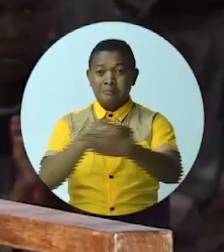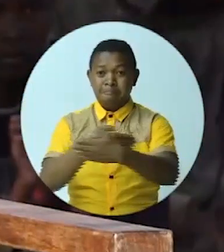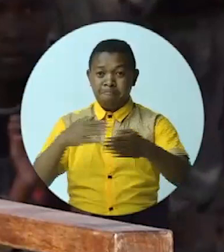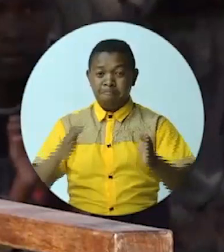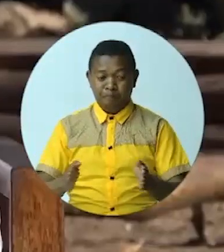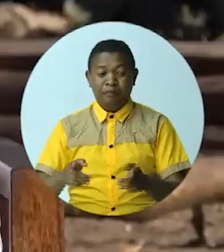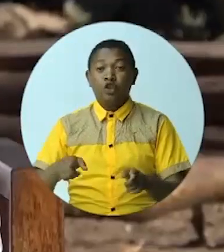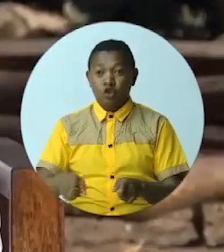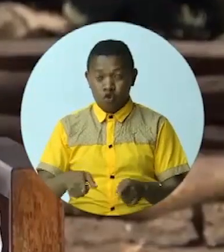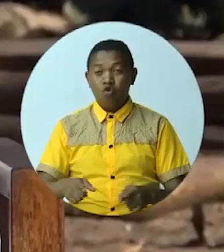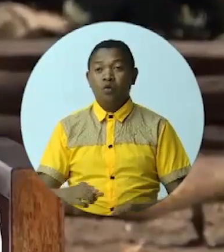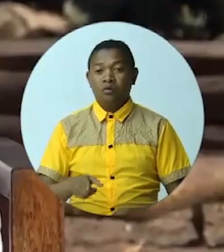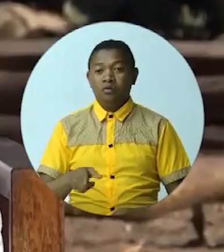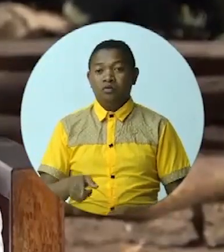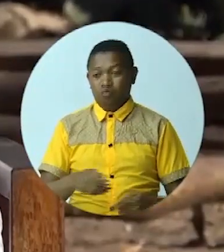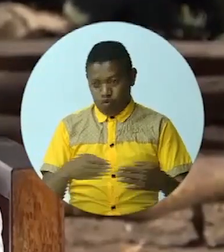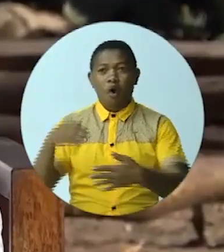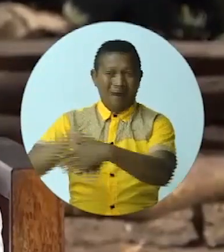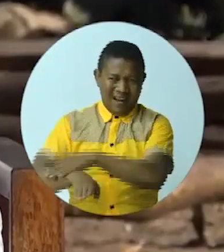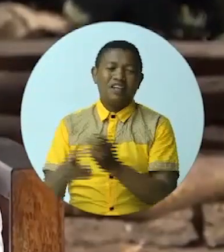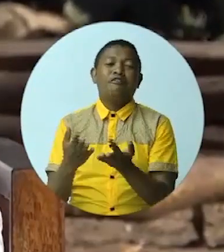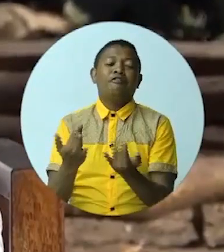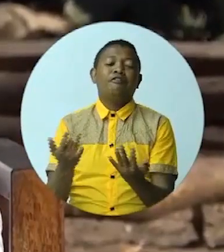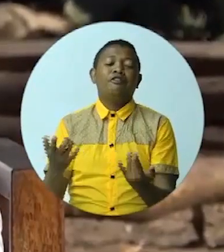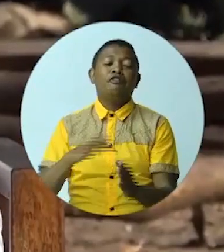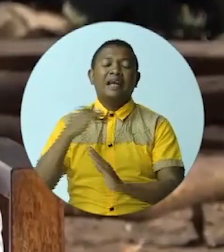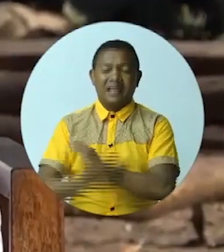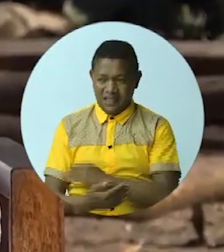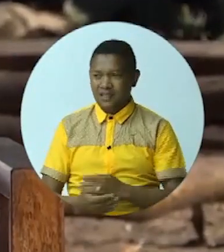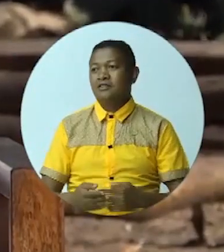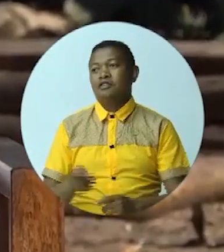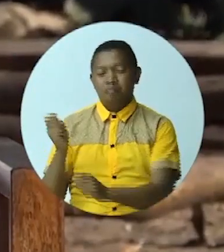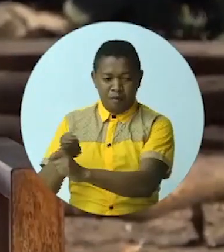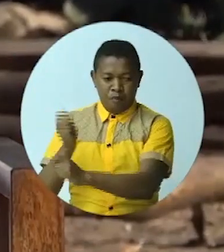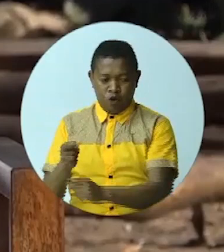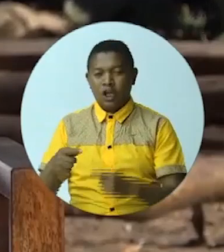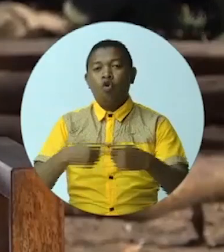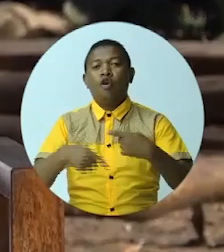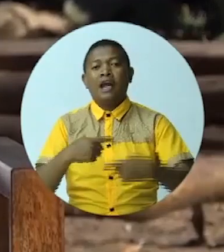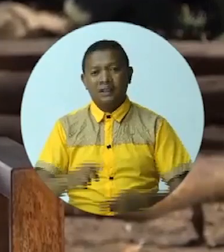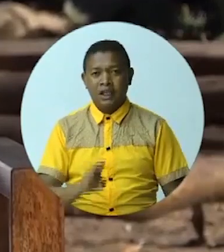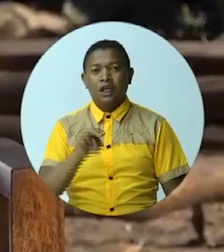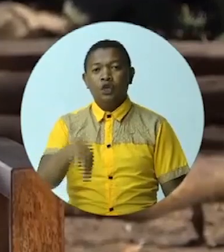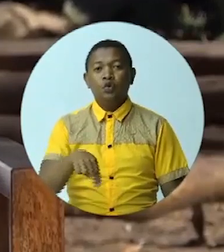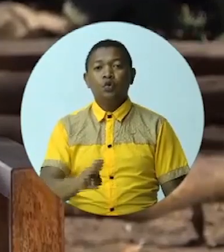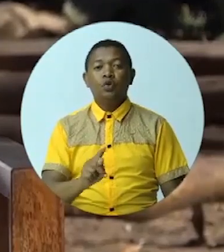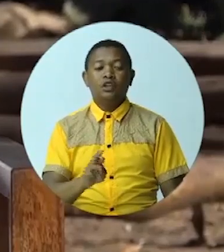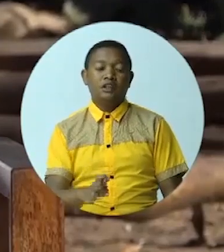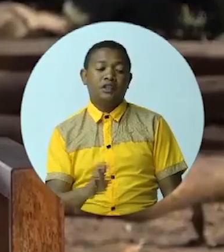eto Toliañaro no anaovantsika an'izany usine nutricette zany. Tsara ny manamarika fa ny usine nutricette